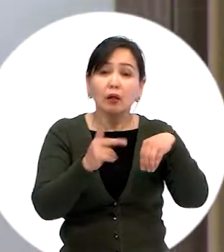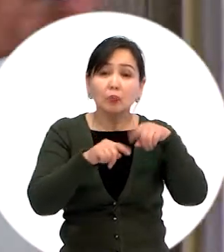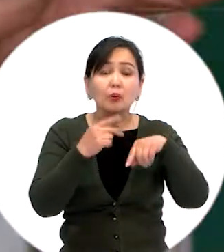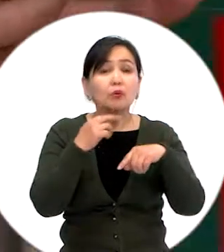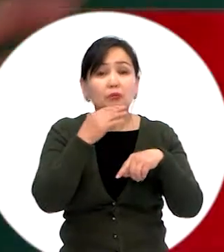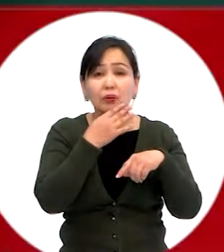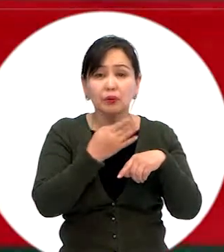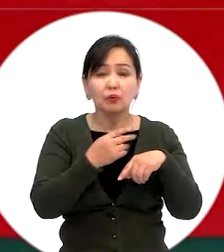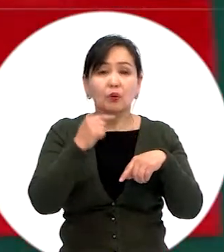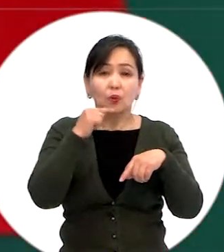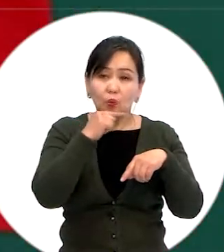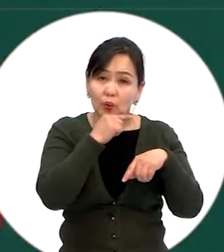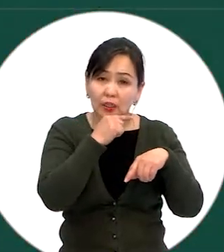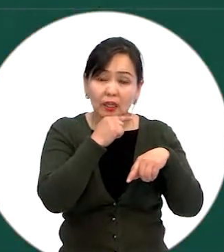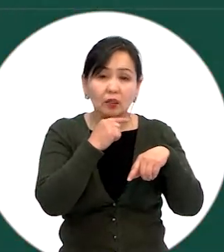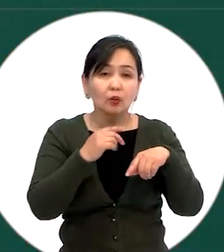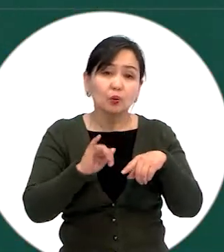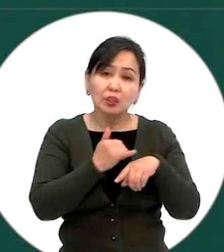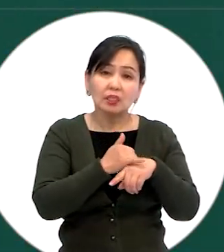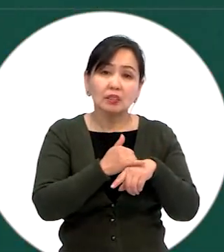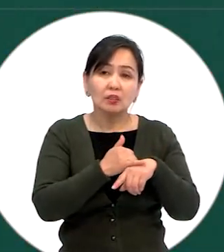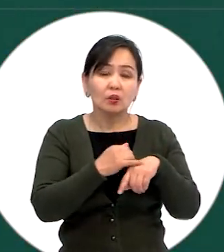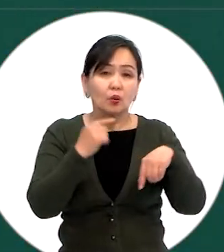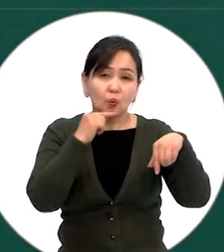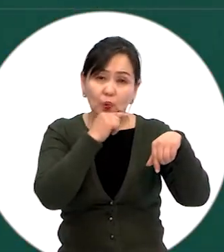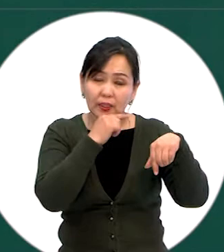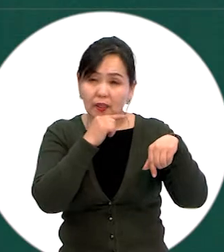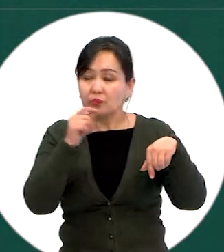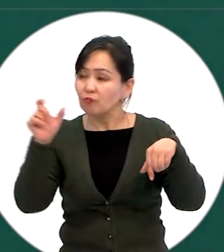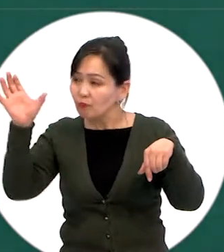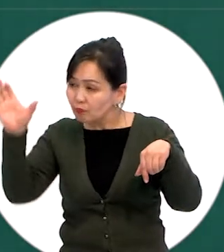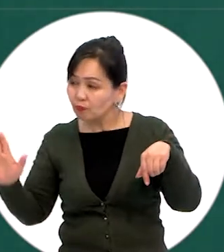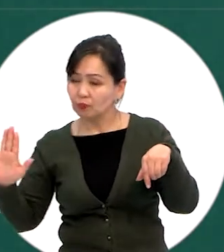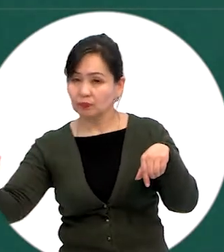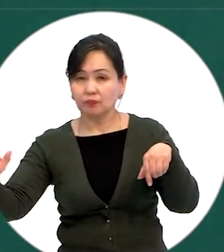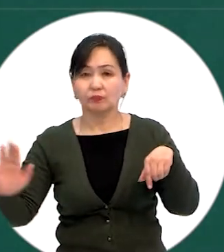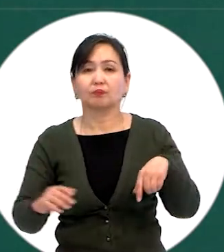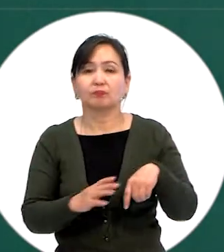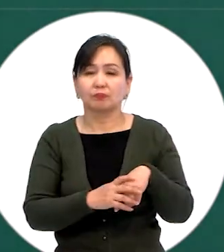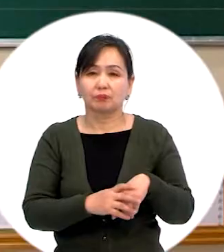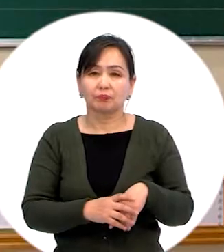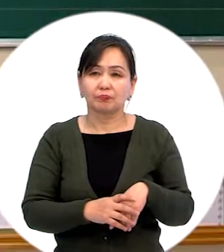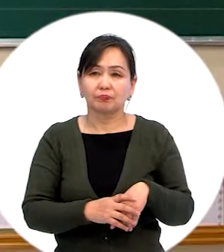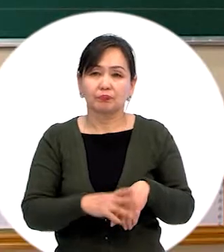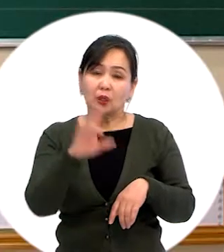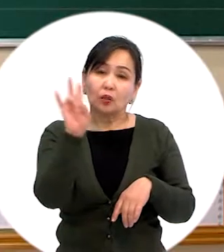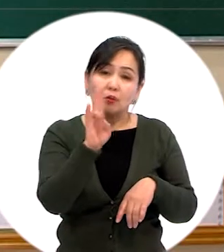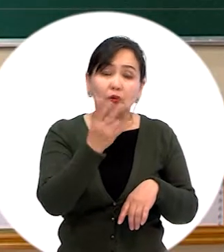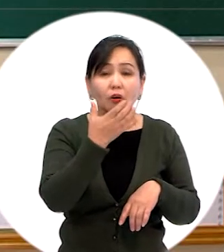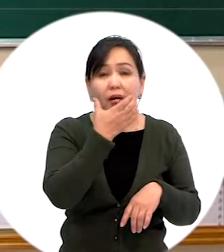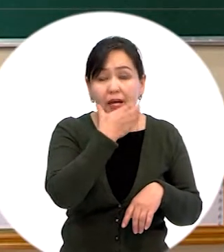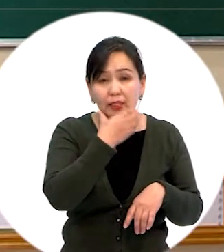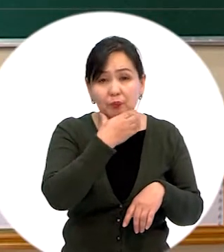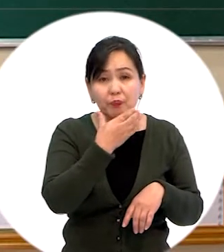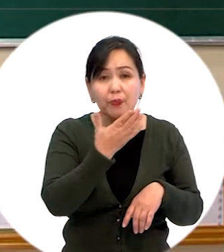За, улаан өнгөтэй байна. Улаан өнгөтэй учраас улаан гэсэн хэсэгт нь ялгая. За, ногоон